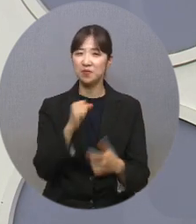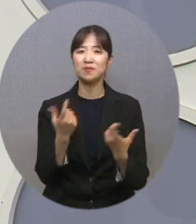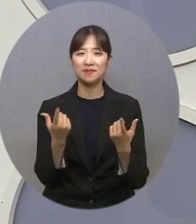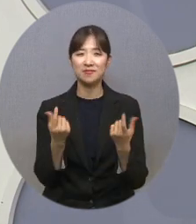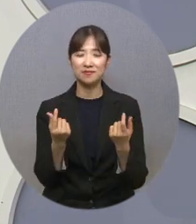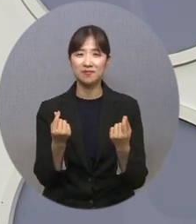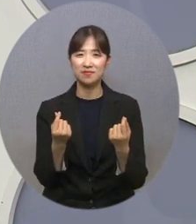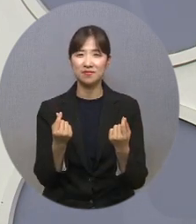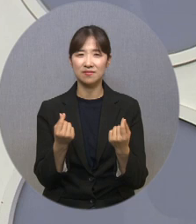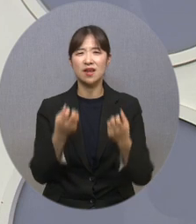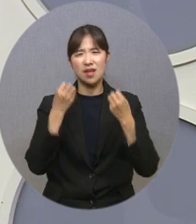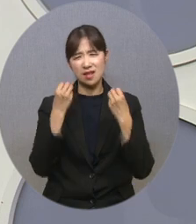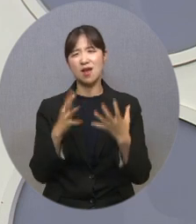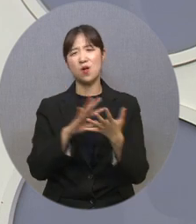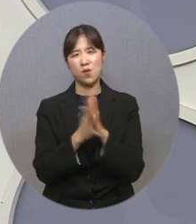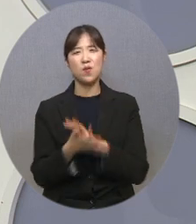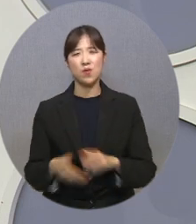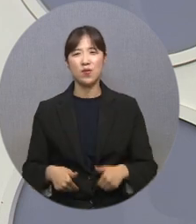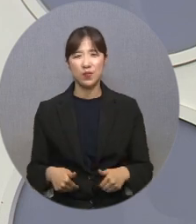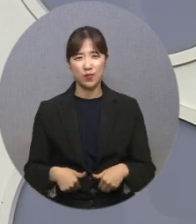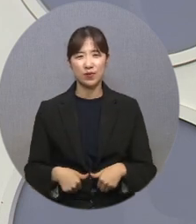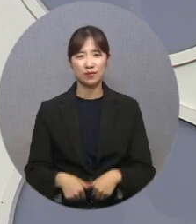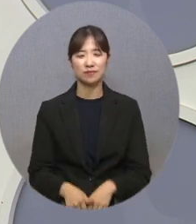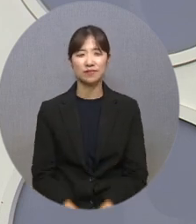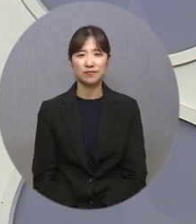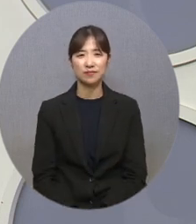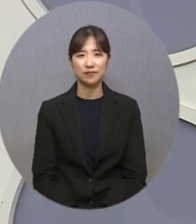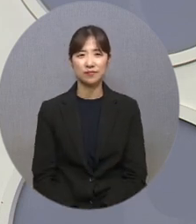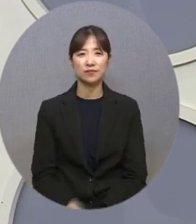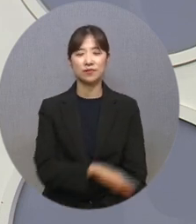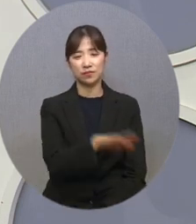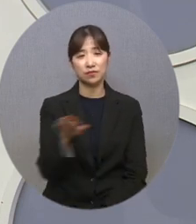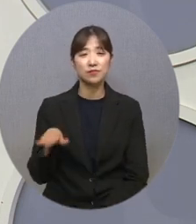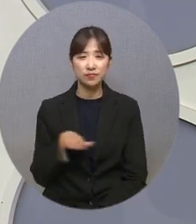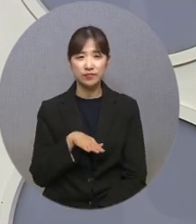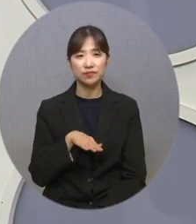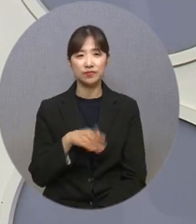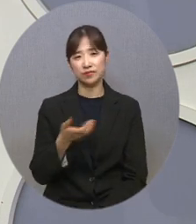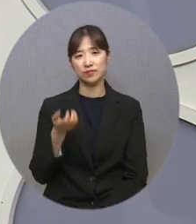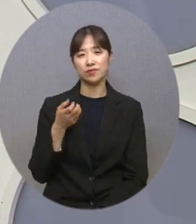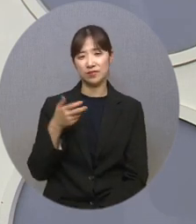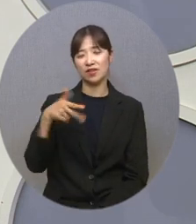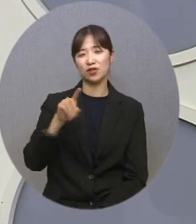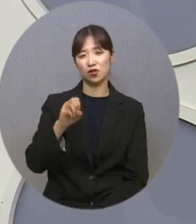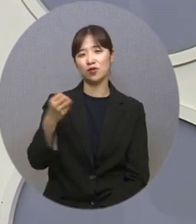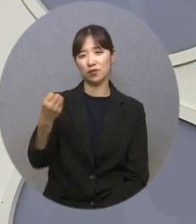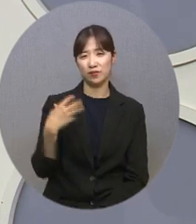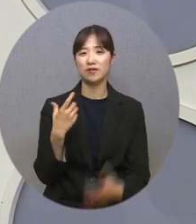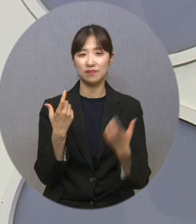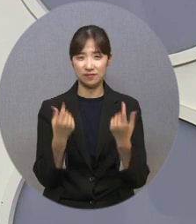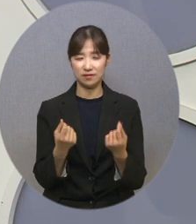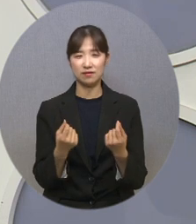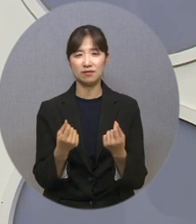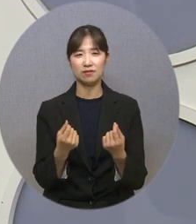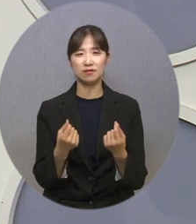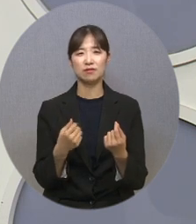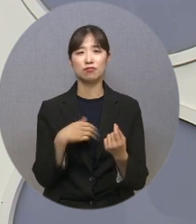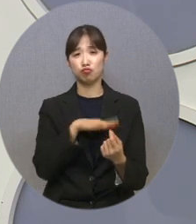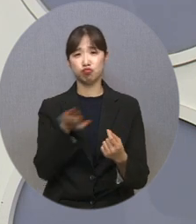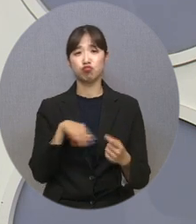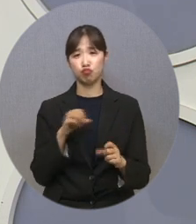않겠는가. 좀 새로워져야 되니까. 네. 그렇지 않습니까? 우리가 아까 우리 정경수 선생님 말씀하신 대로 나라가